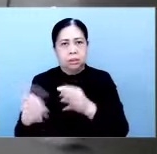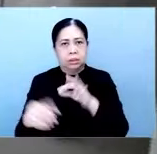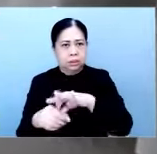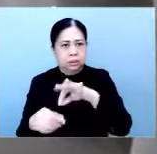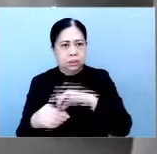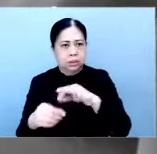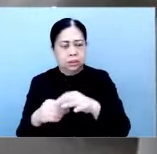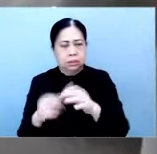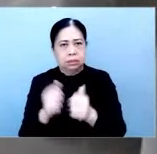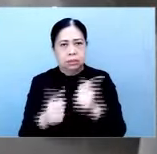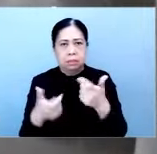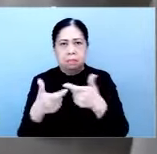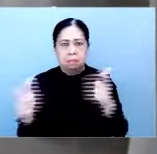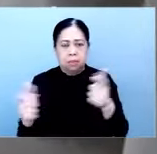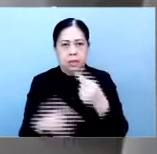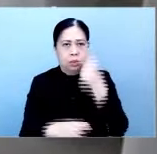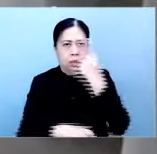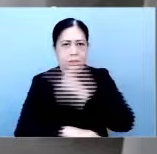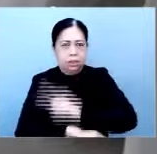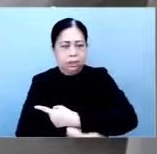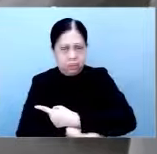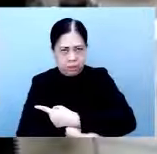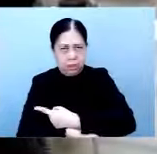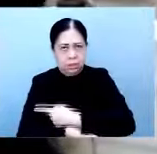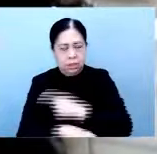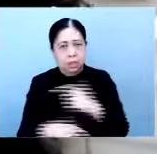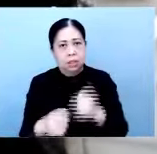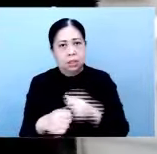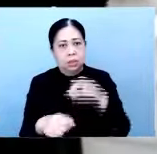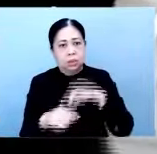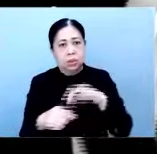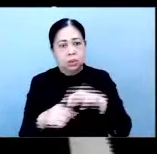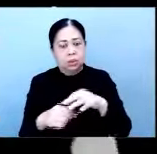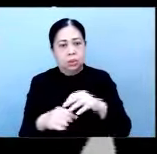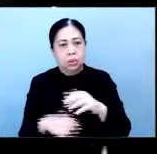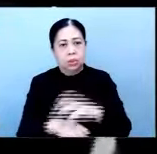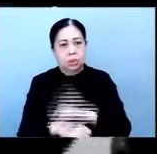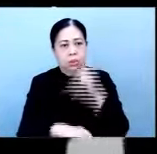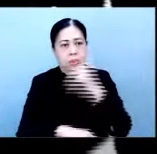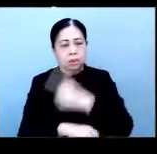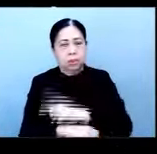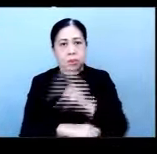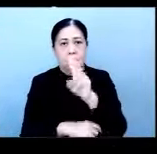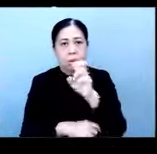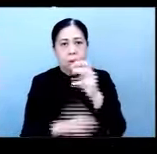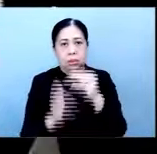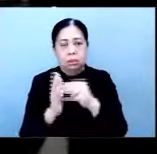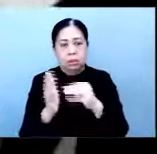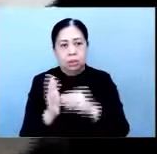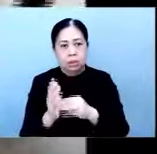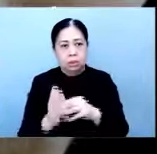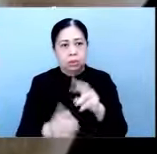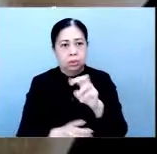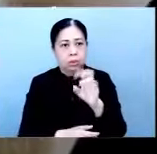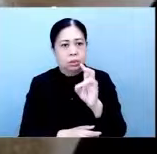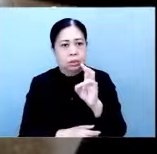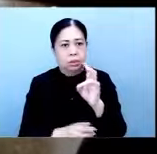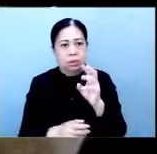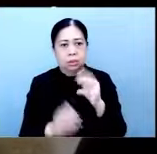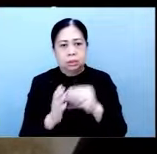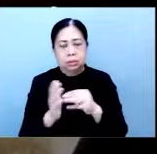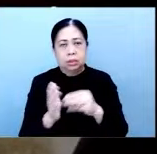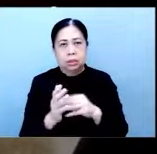na pinakamalaking single-day election sa buong mundo, kung saan higit 200 million sa 270 million nilang residente